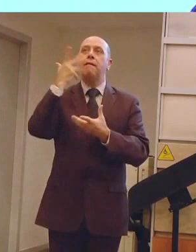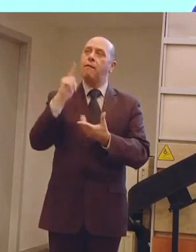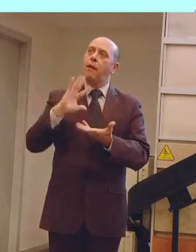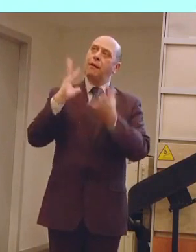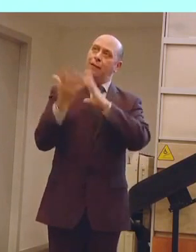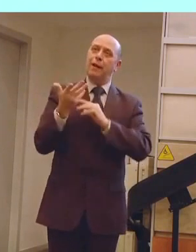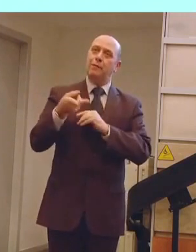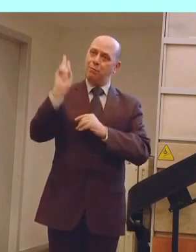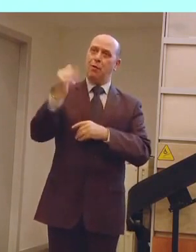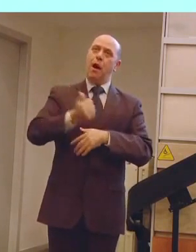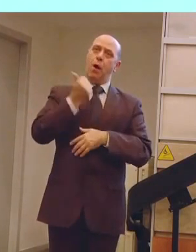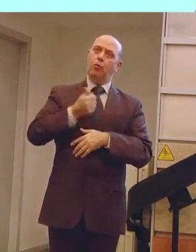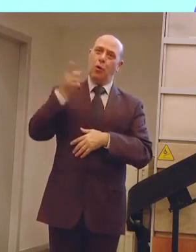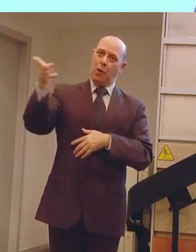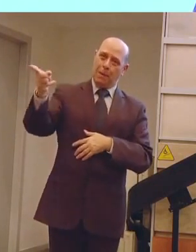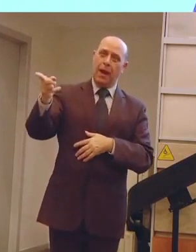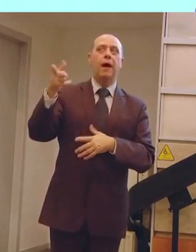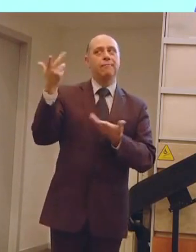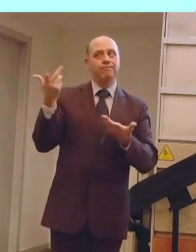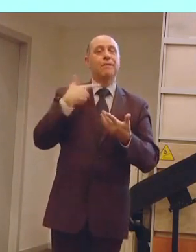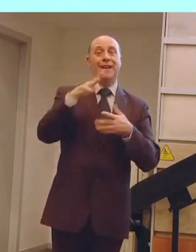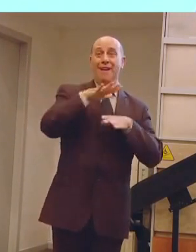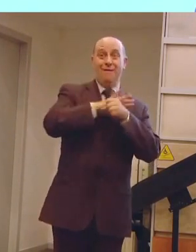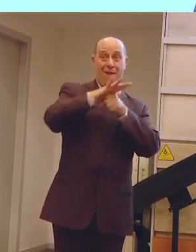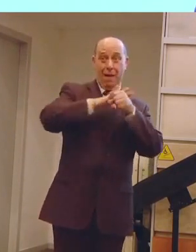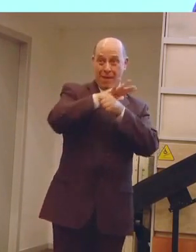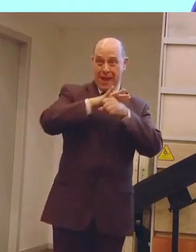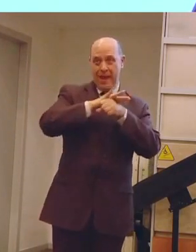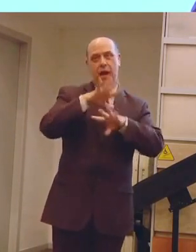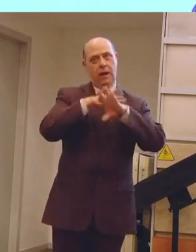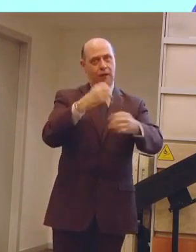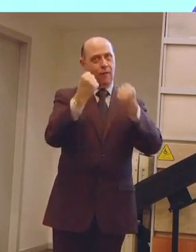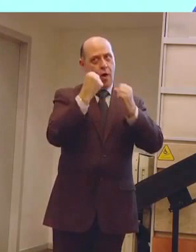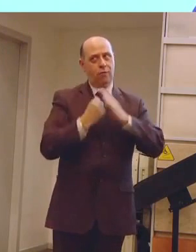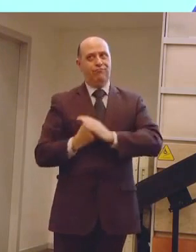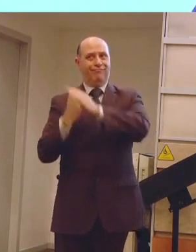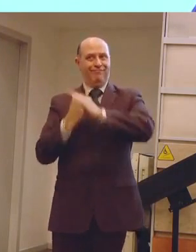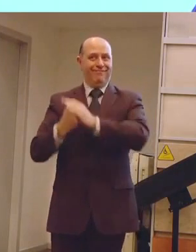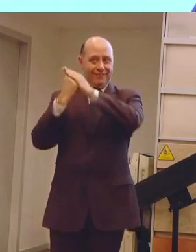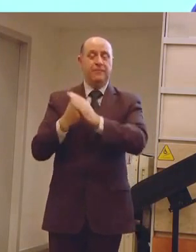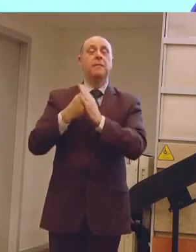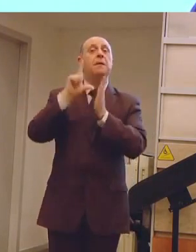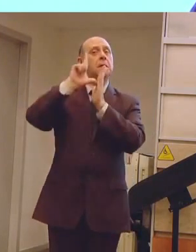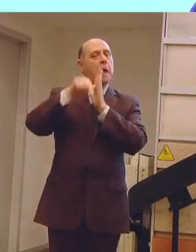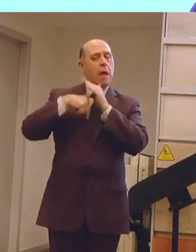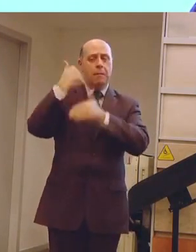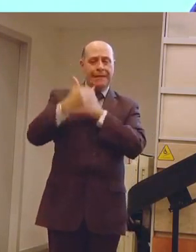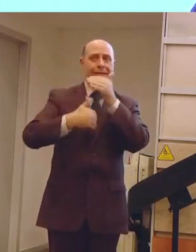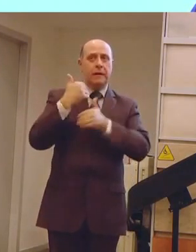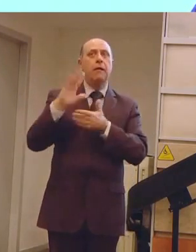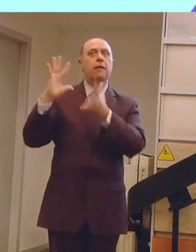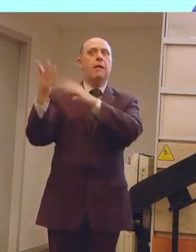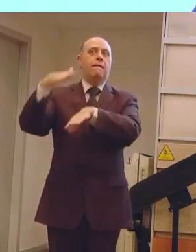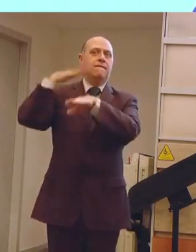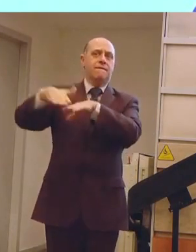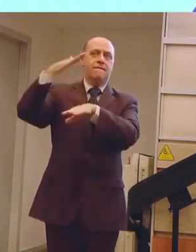autonomia supportato da una rete familiare amicale molto solida nel corso degli anni acquisito ottime